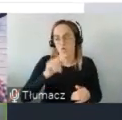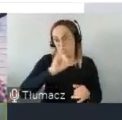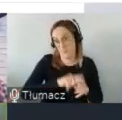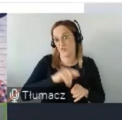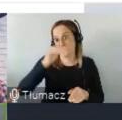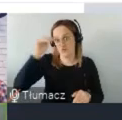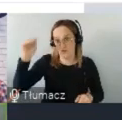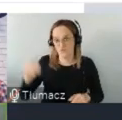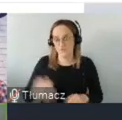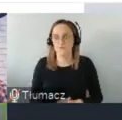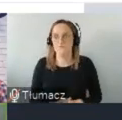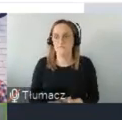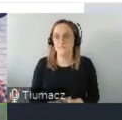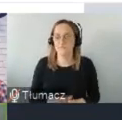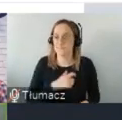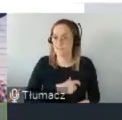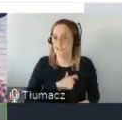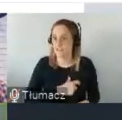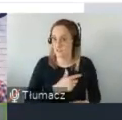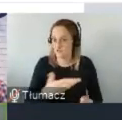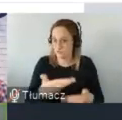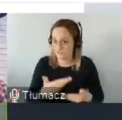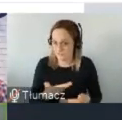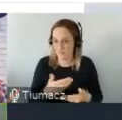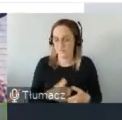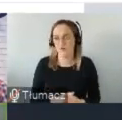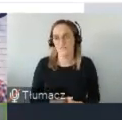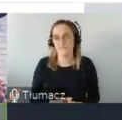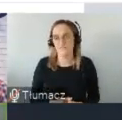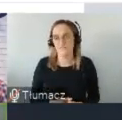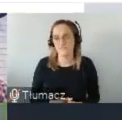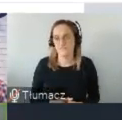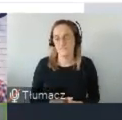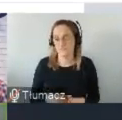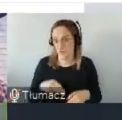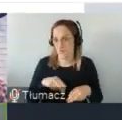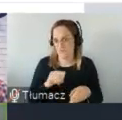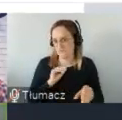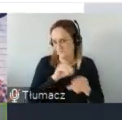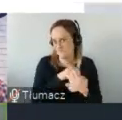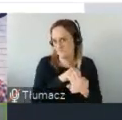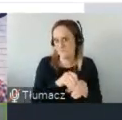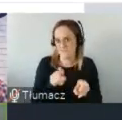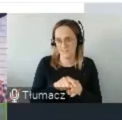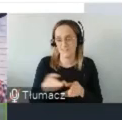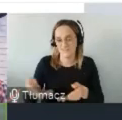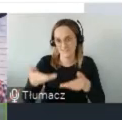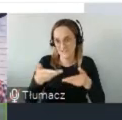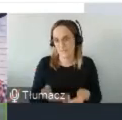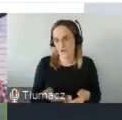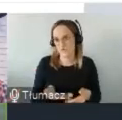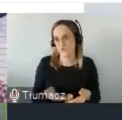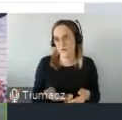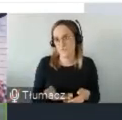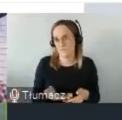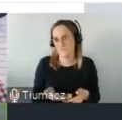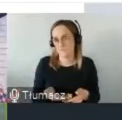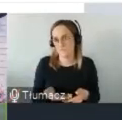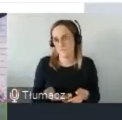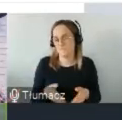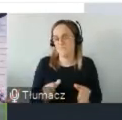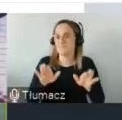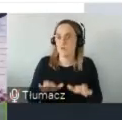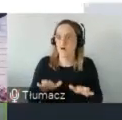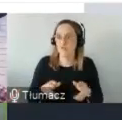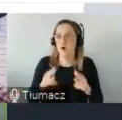dorosłych. Serdecznie zapraszam do udziału oraz zapraszam również do pozostawania